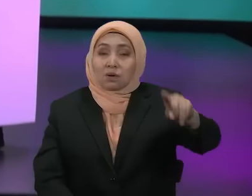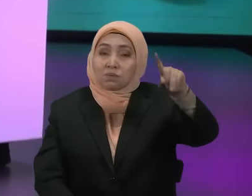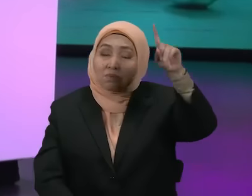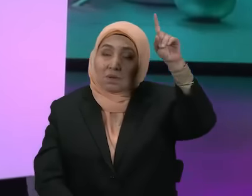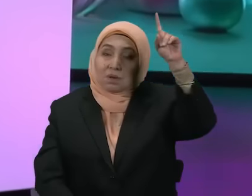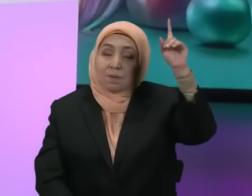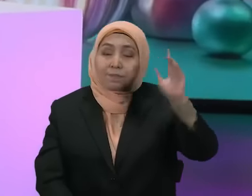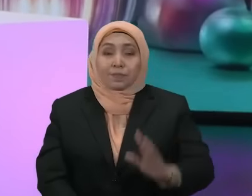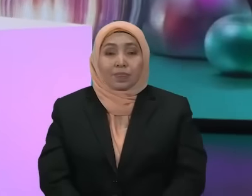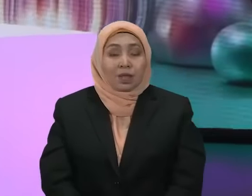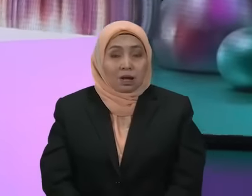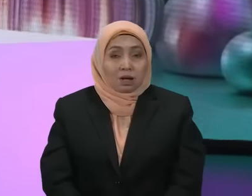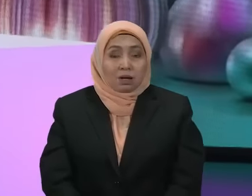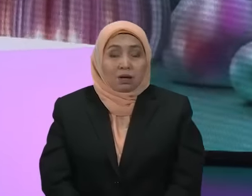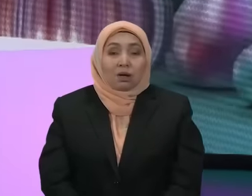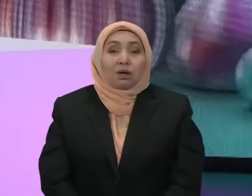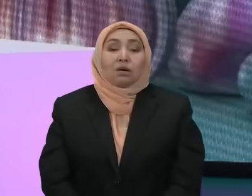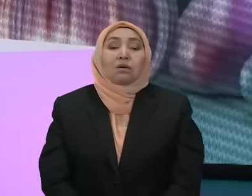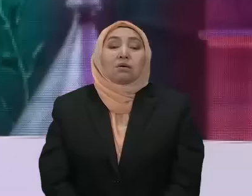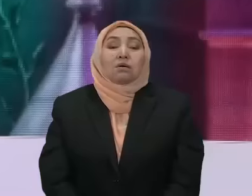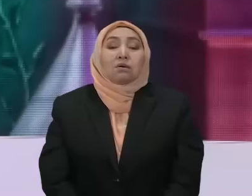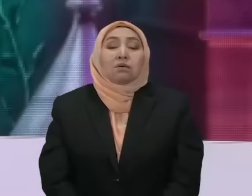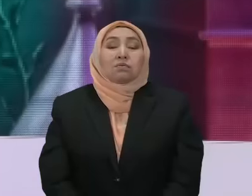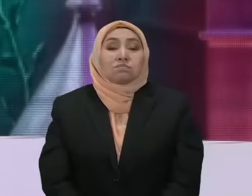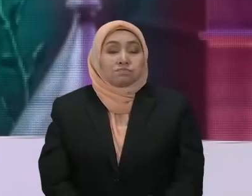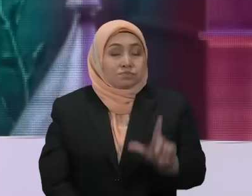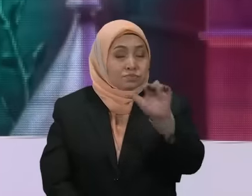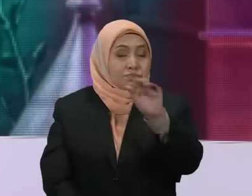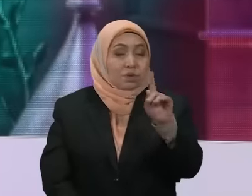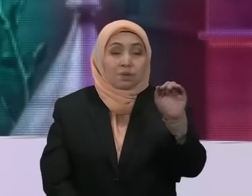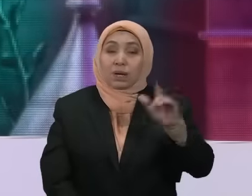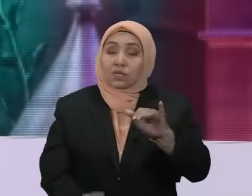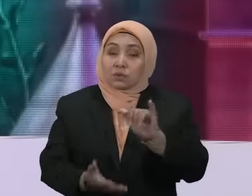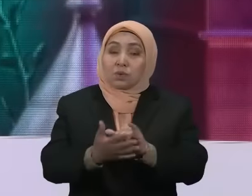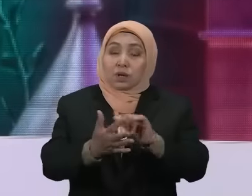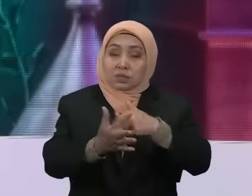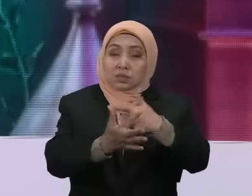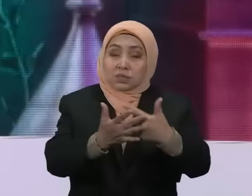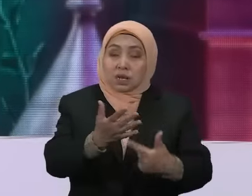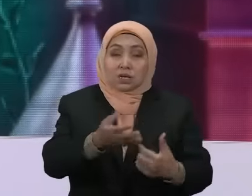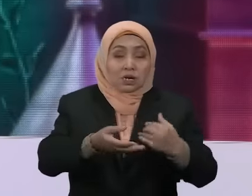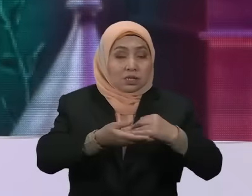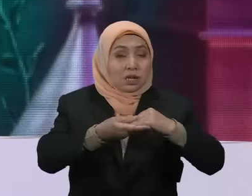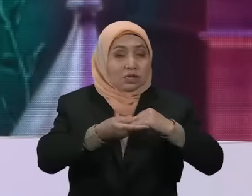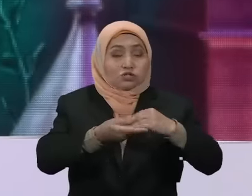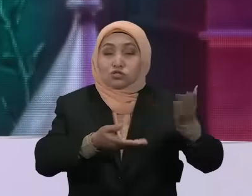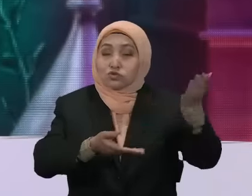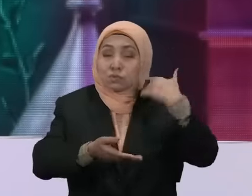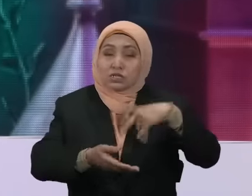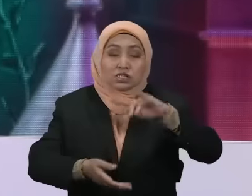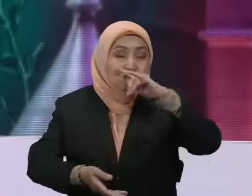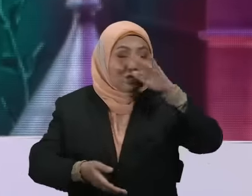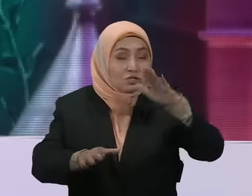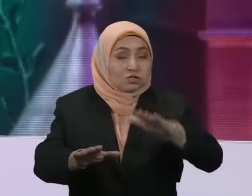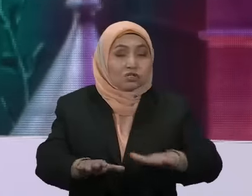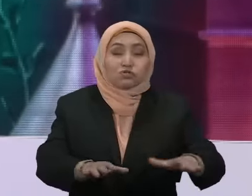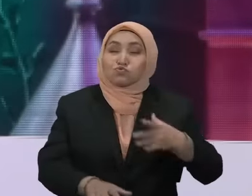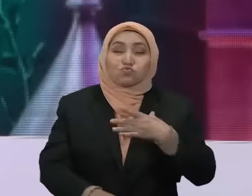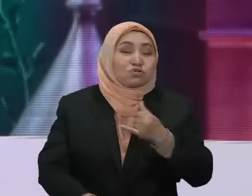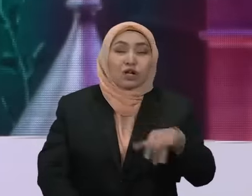labbaik. MasyaAllah, labbaik Allahumma labbaik. Itulah antara nasyid yang dulu masa saya kecil-kecil selalu dengar ni, suka ni. Safas